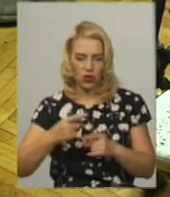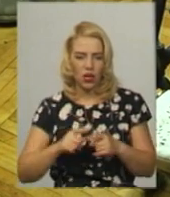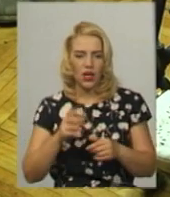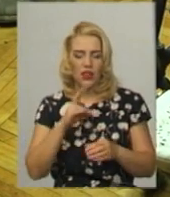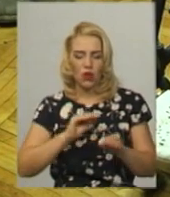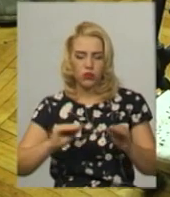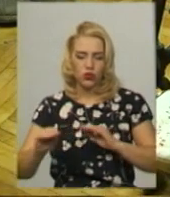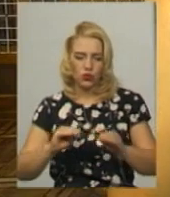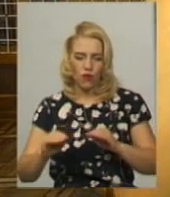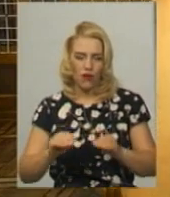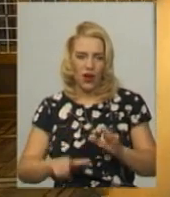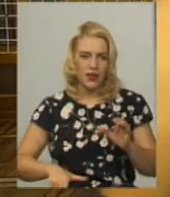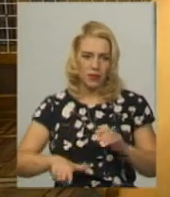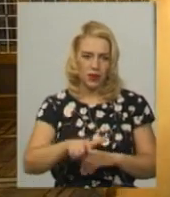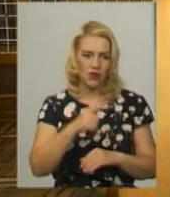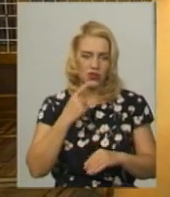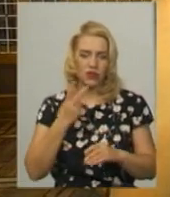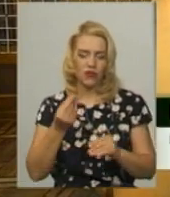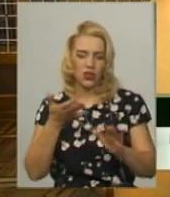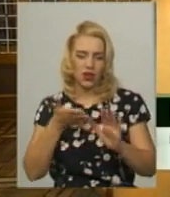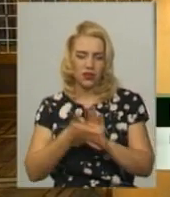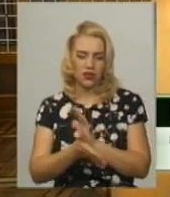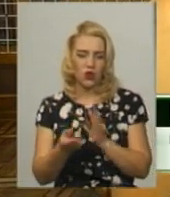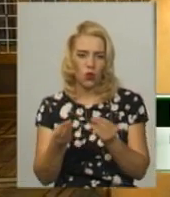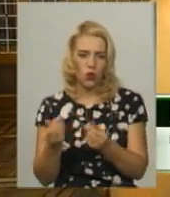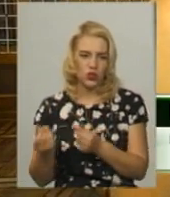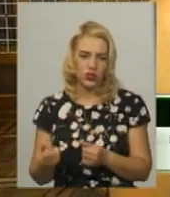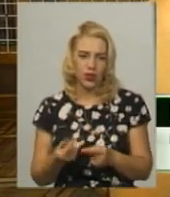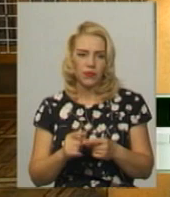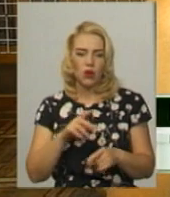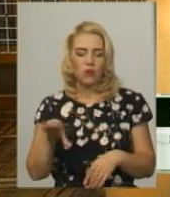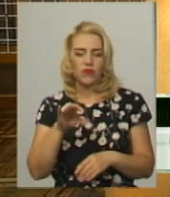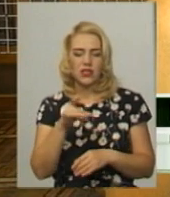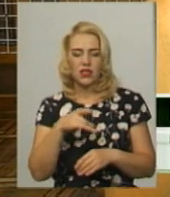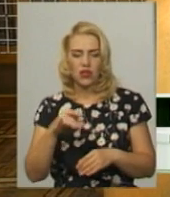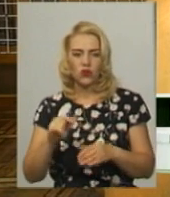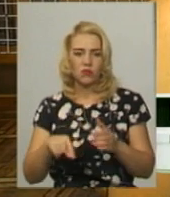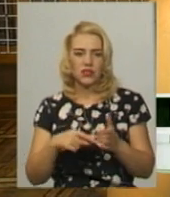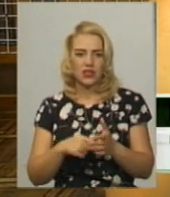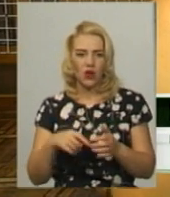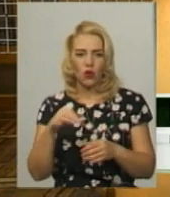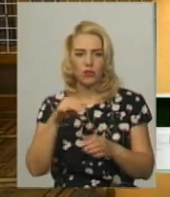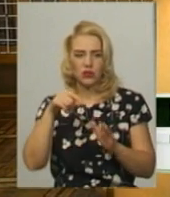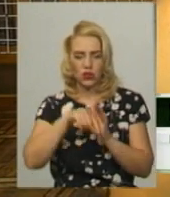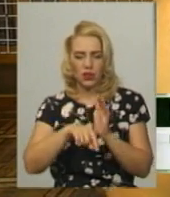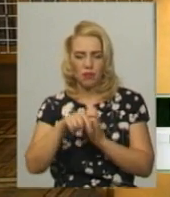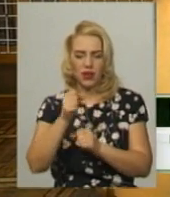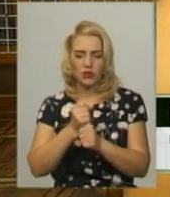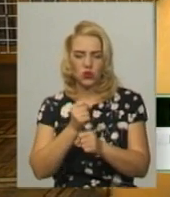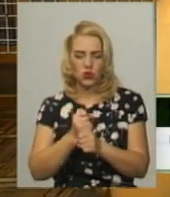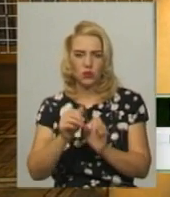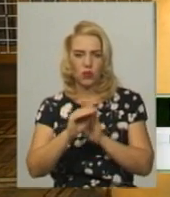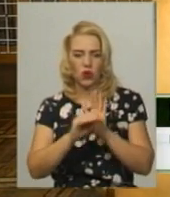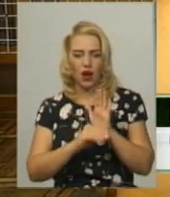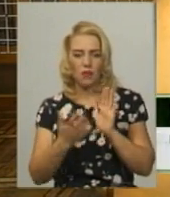щорічно надаються кошти. По всіх районах і містах обласного значення працюють програми, якими передбачається кожний